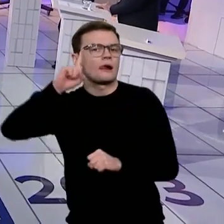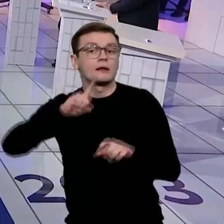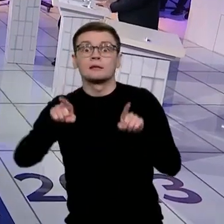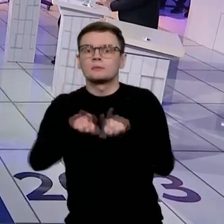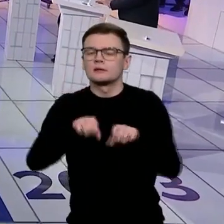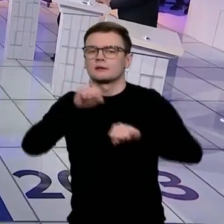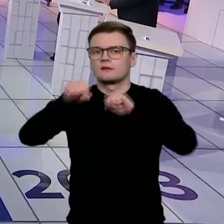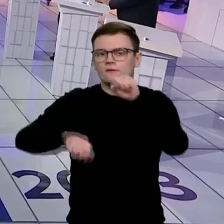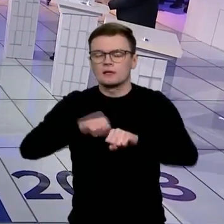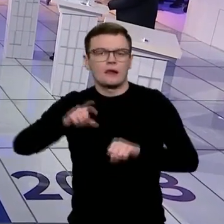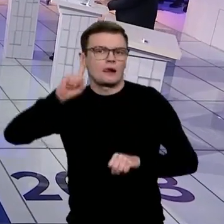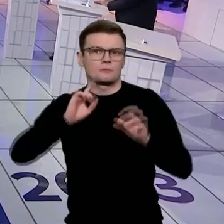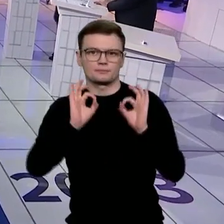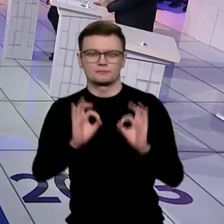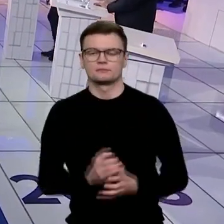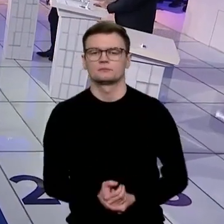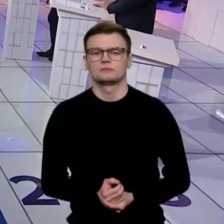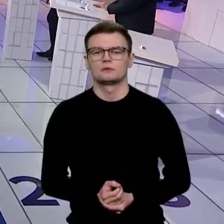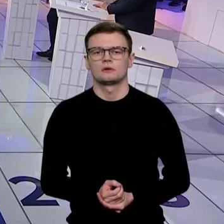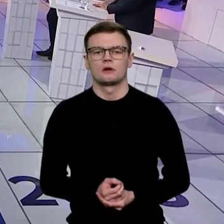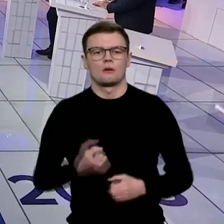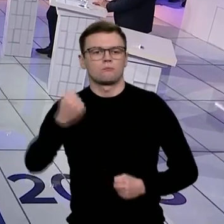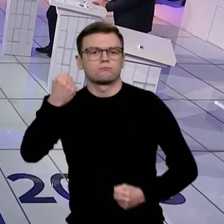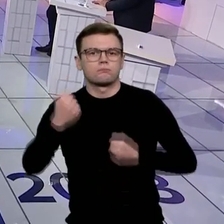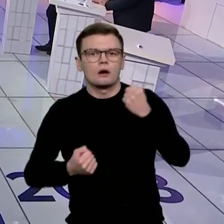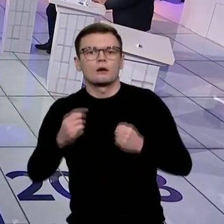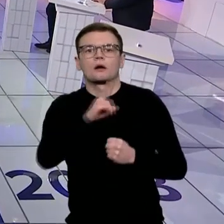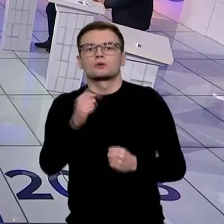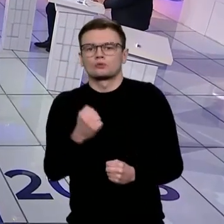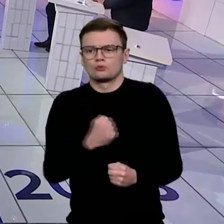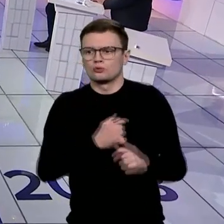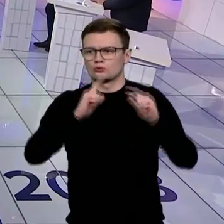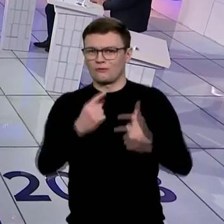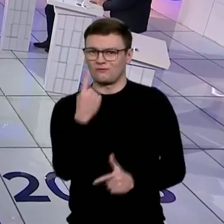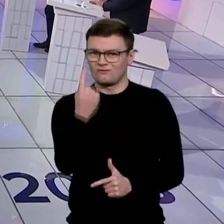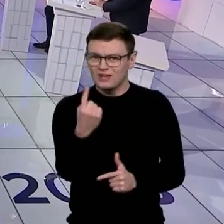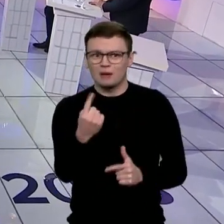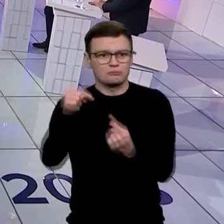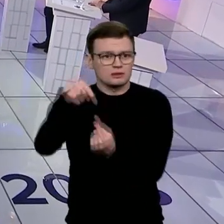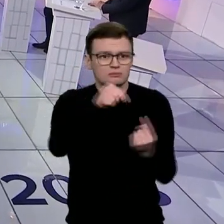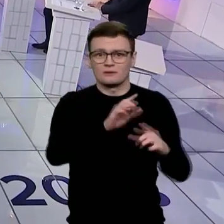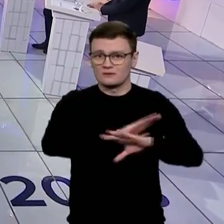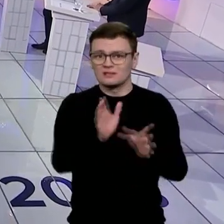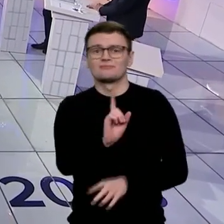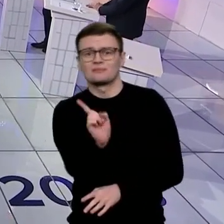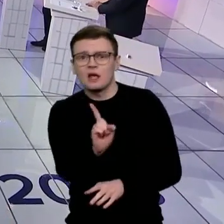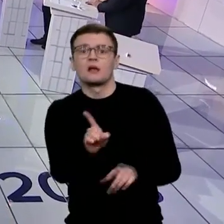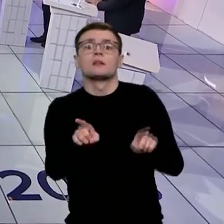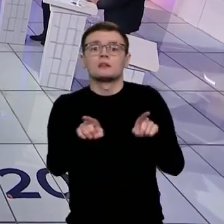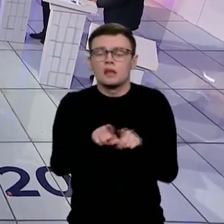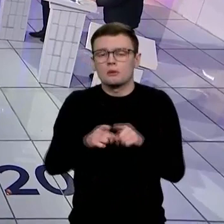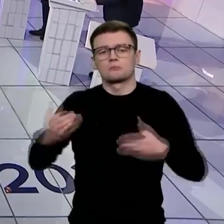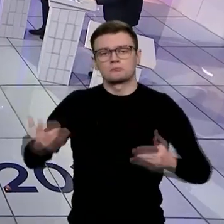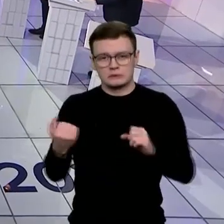prasme, automobilių vairuotojai neturi įsivaizduoti, kad tik tai jie yra eismo dalyviai. Eismo dalyviais yra ir pėstieji, ir dviratininkai, ir automobilių